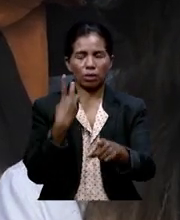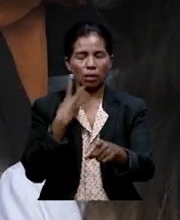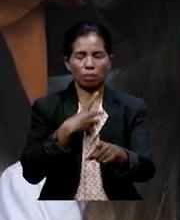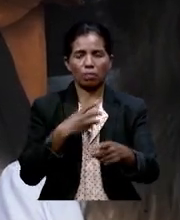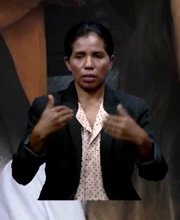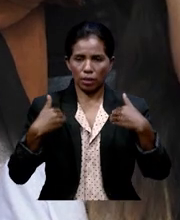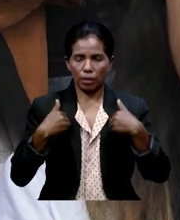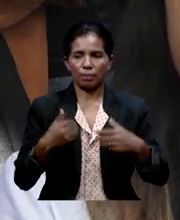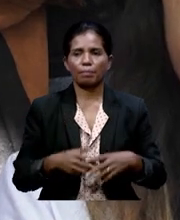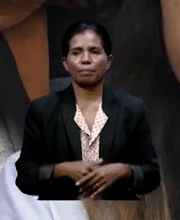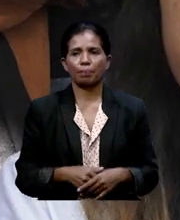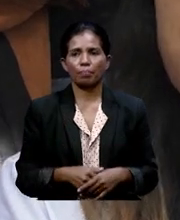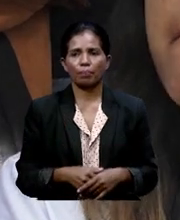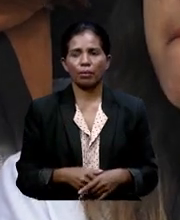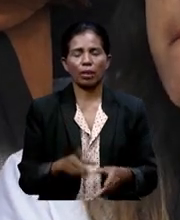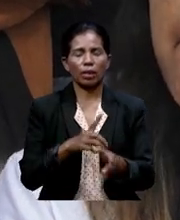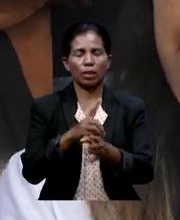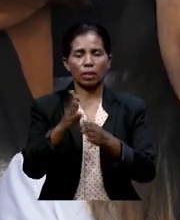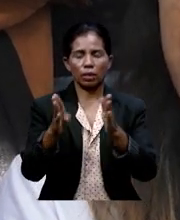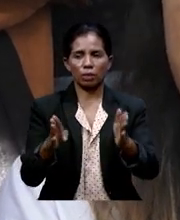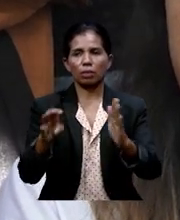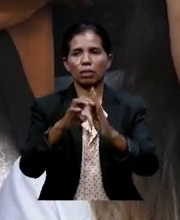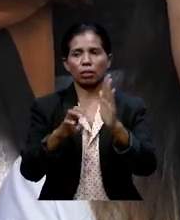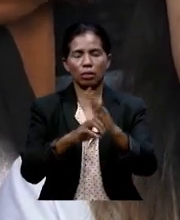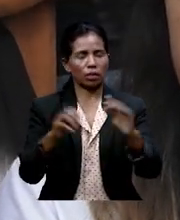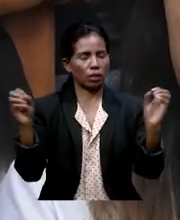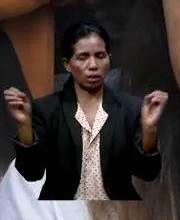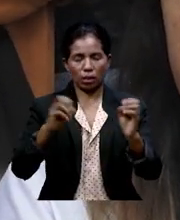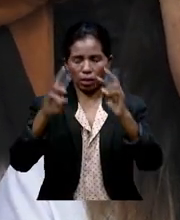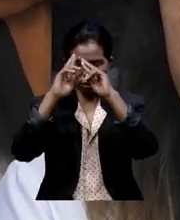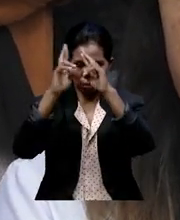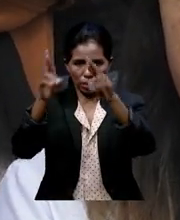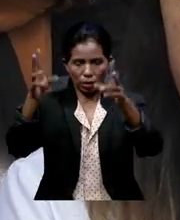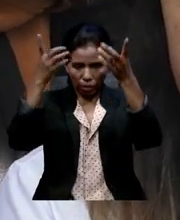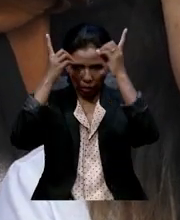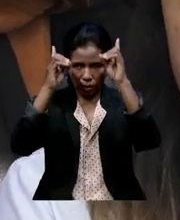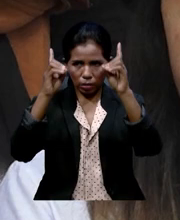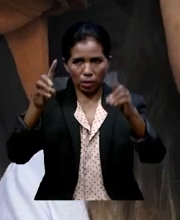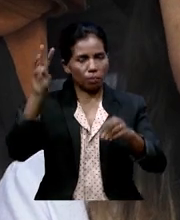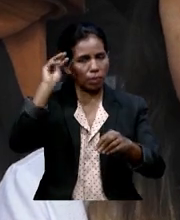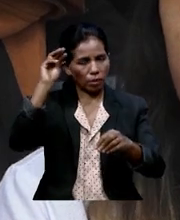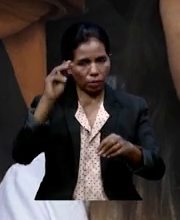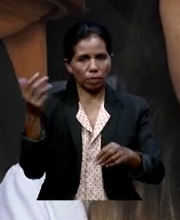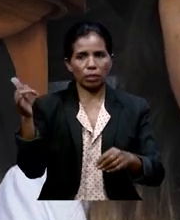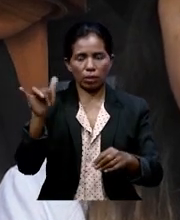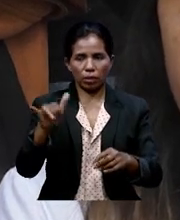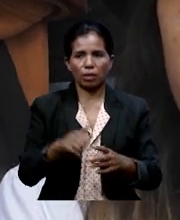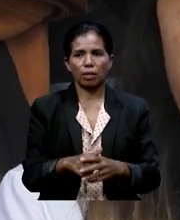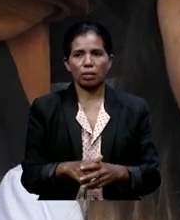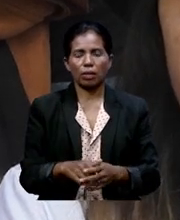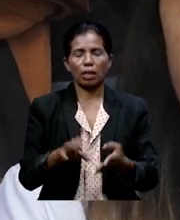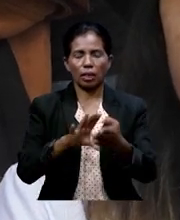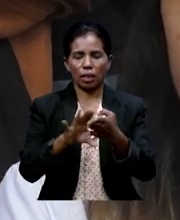tesser kata diretur eksekutifu desobedensia ba decisão excelência ministrunya